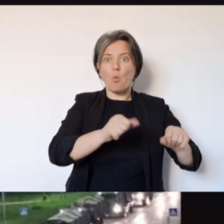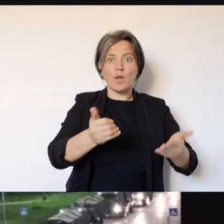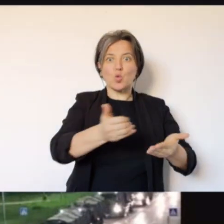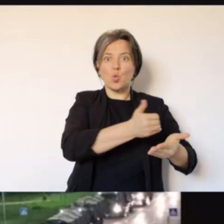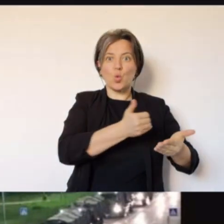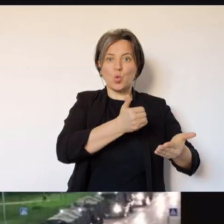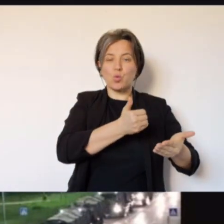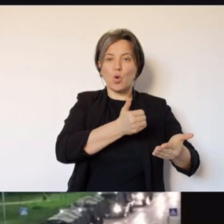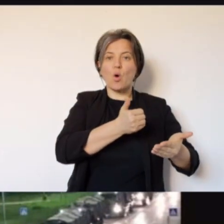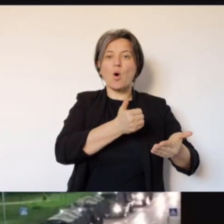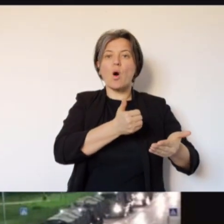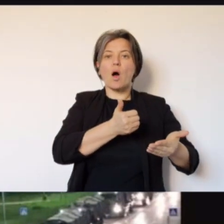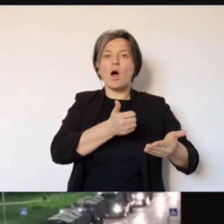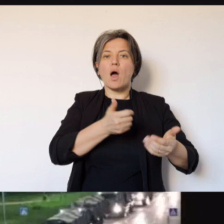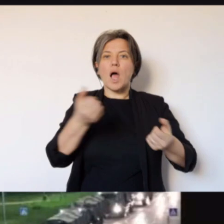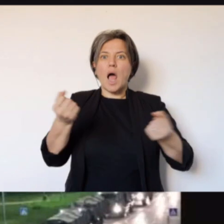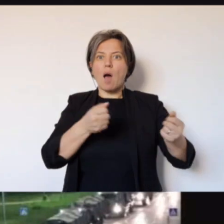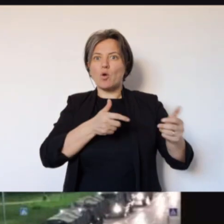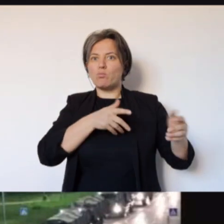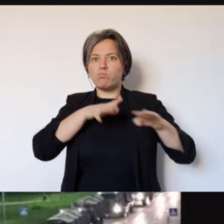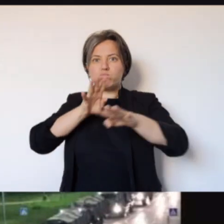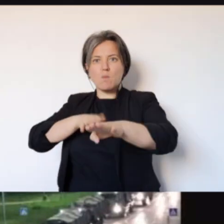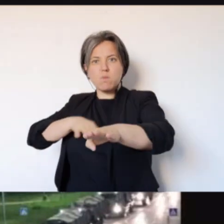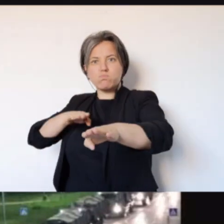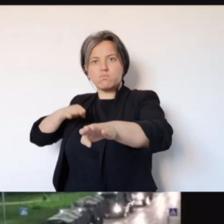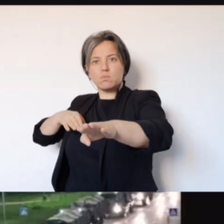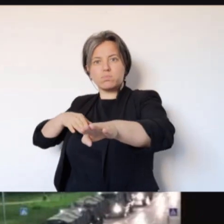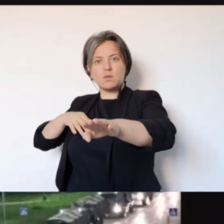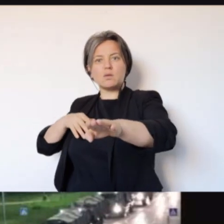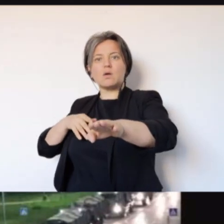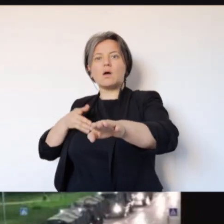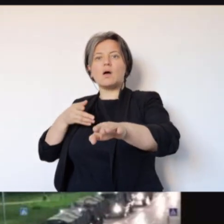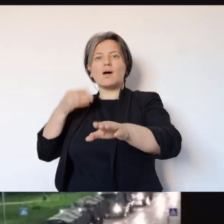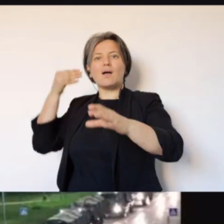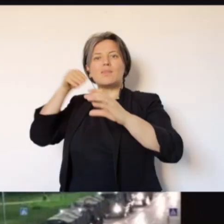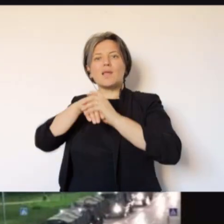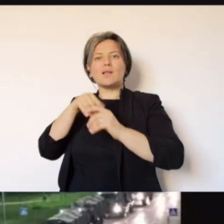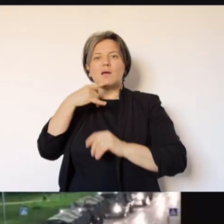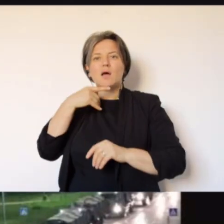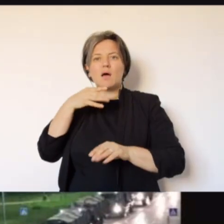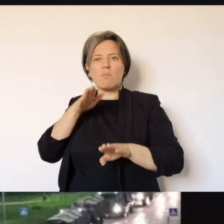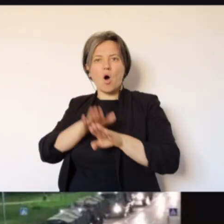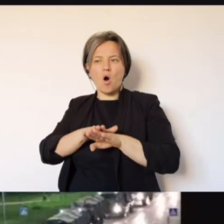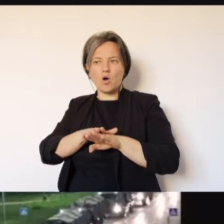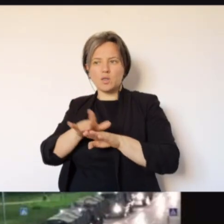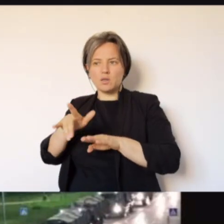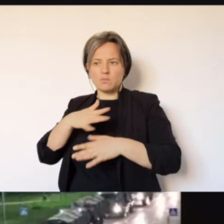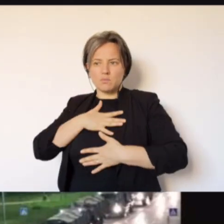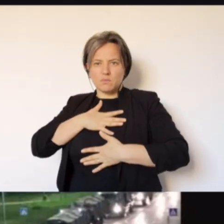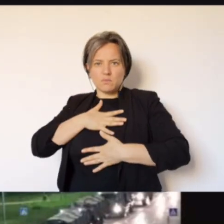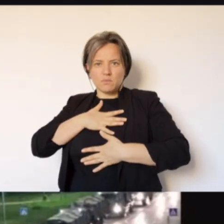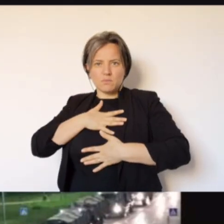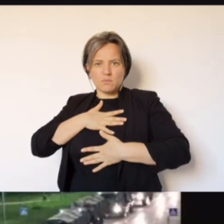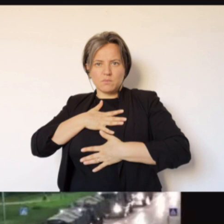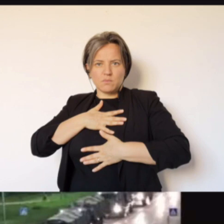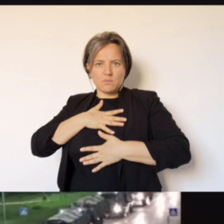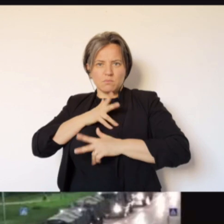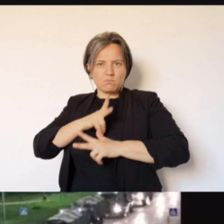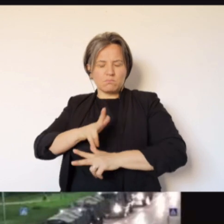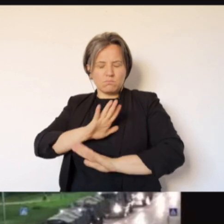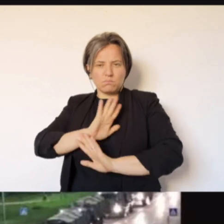Bergamo, è un'immagine drammatica che in quel momento toglieva le parole.